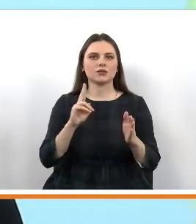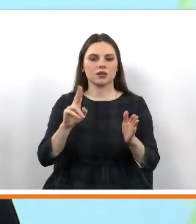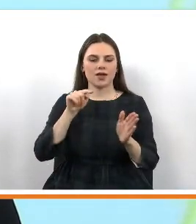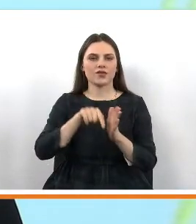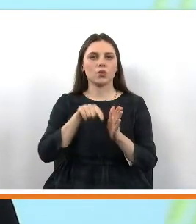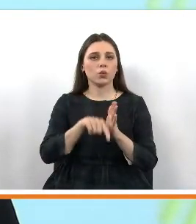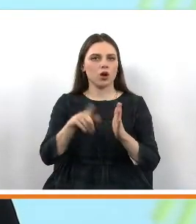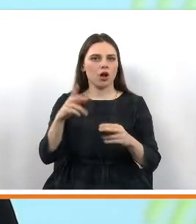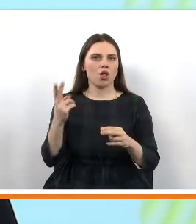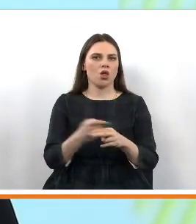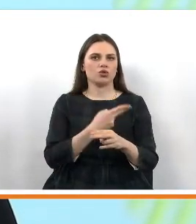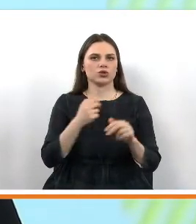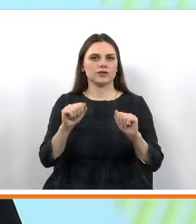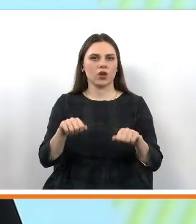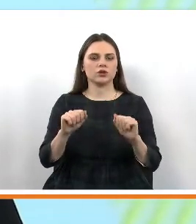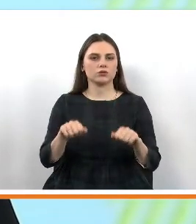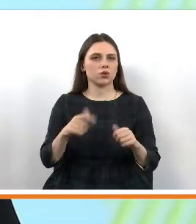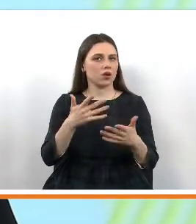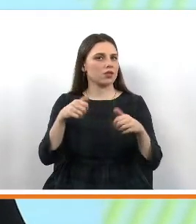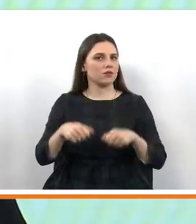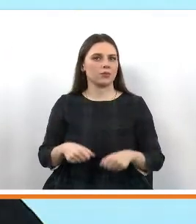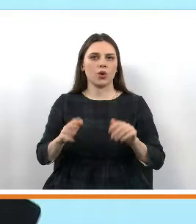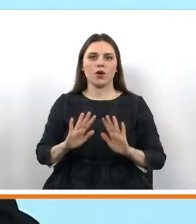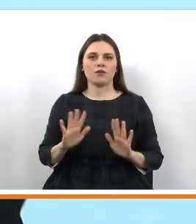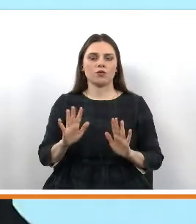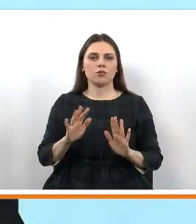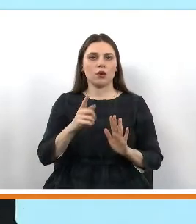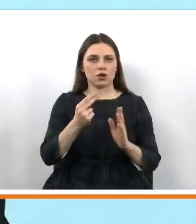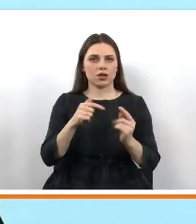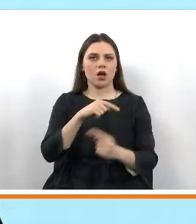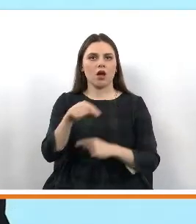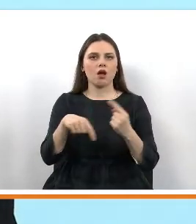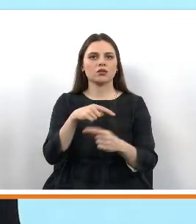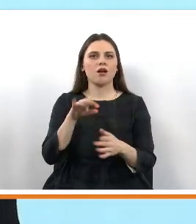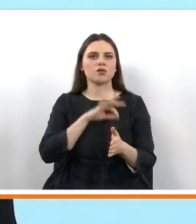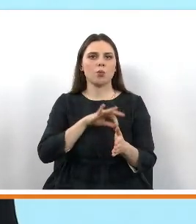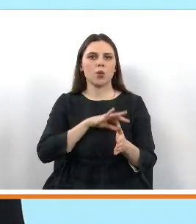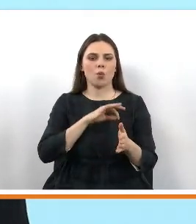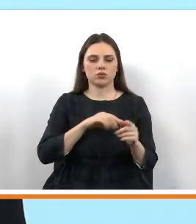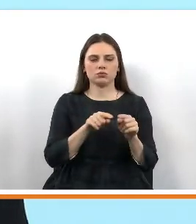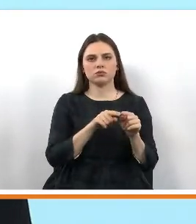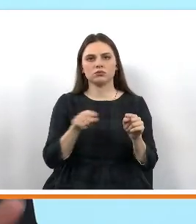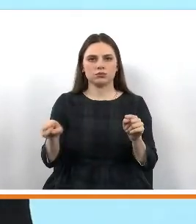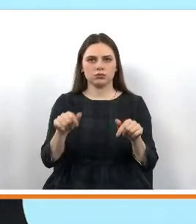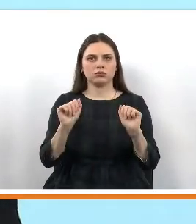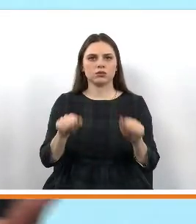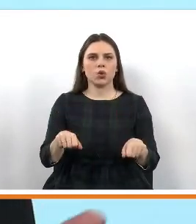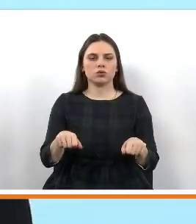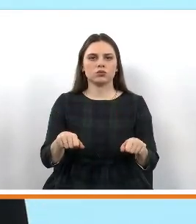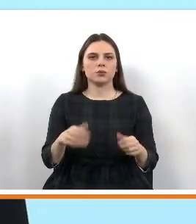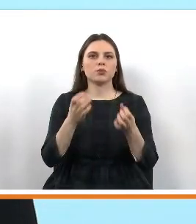лишена, тоже неправомерно, потому что средства могут использоваться в течение какого-то продолжительного периода времени, и они тогда